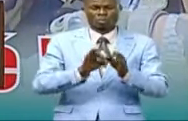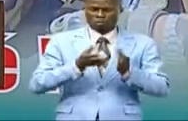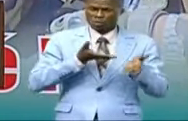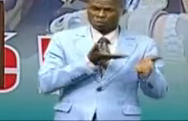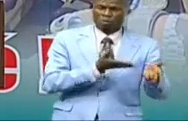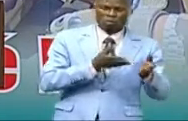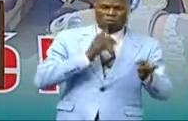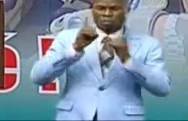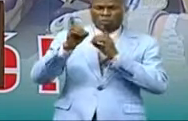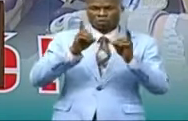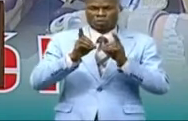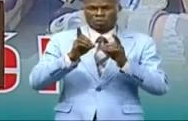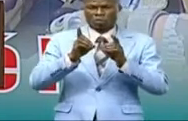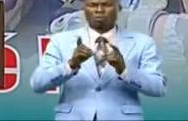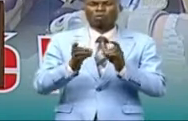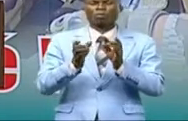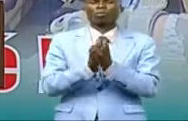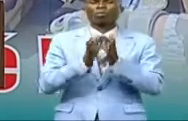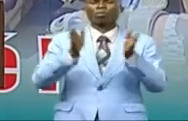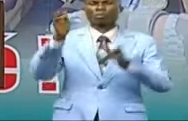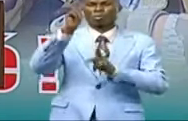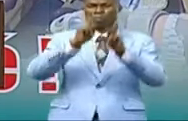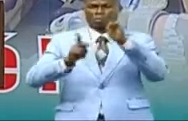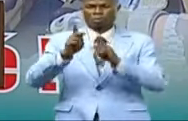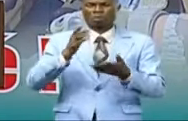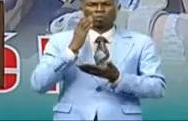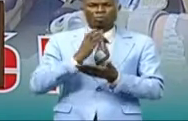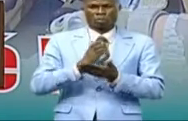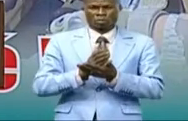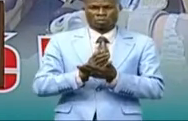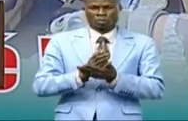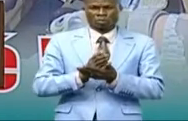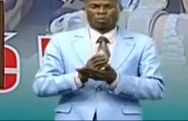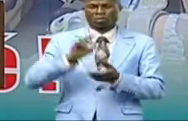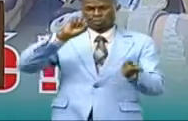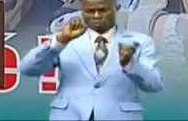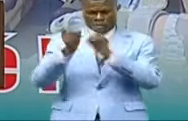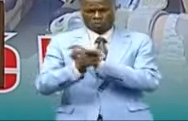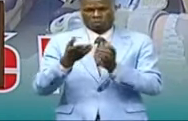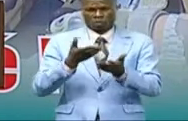un dialogue public-privé et d'accélérer la mise en œuvre effective de réformes.